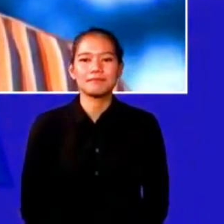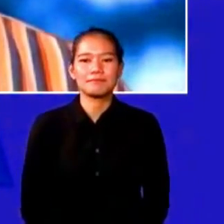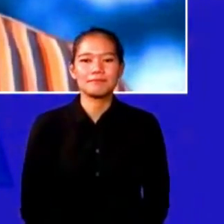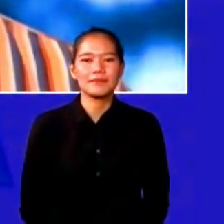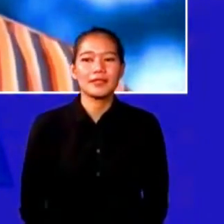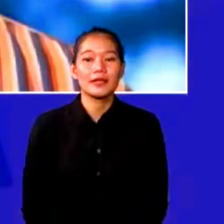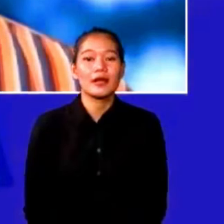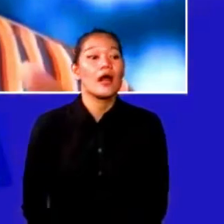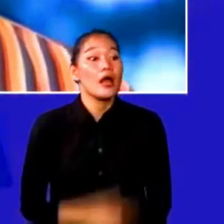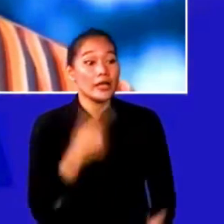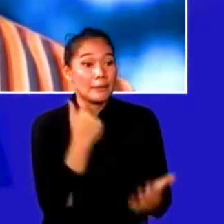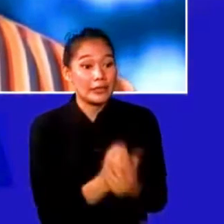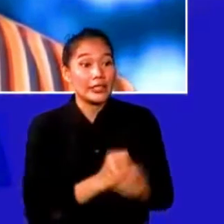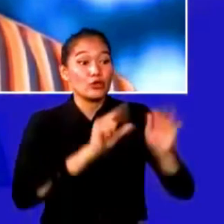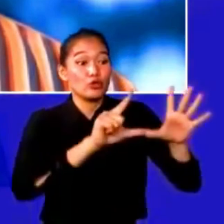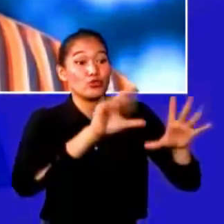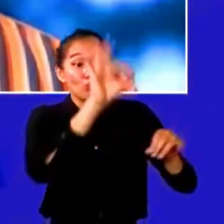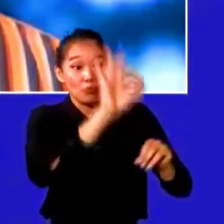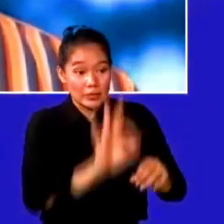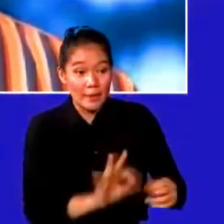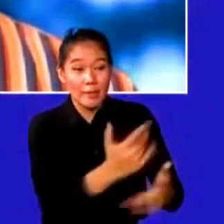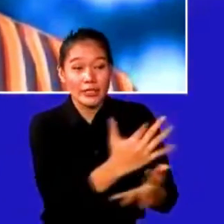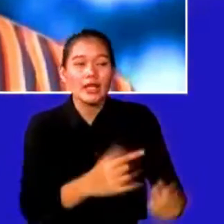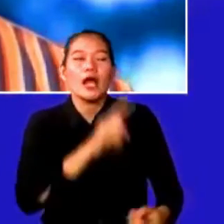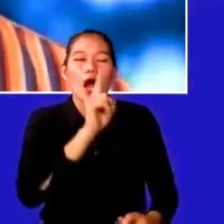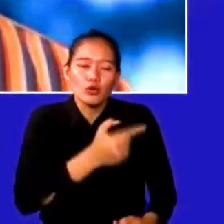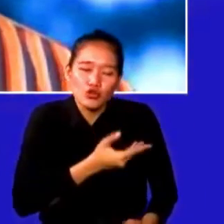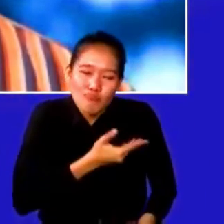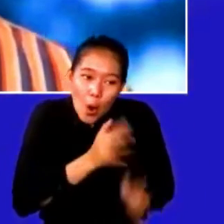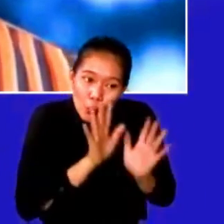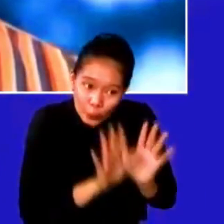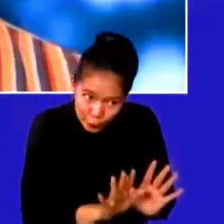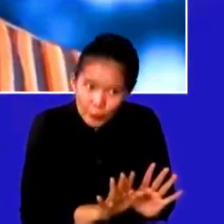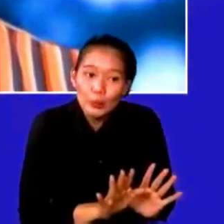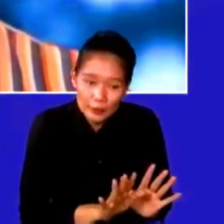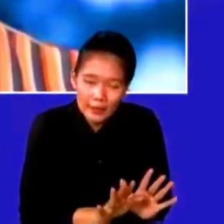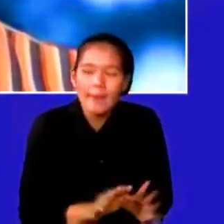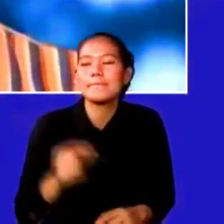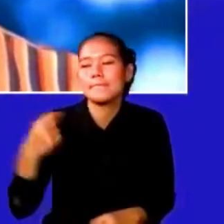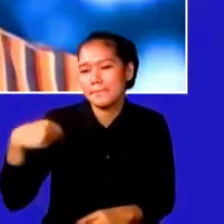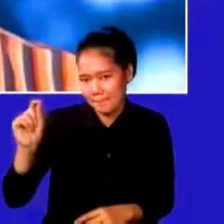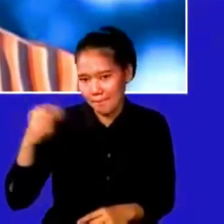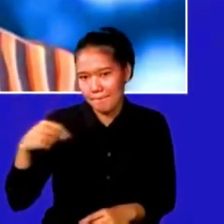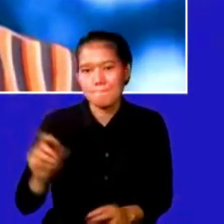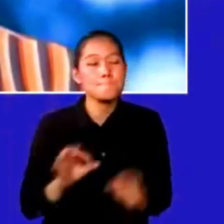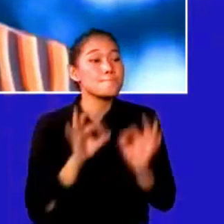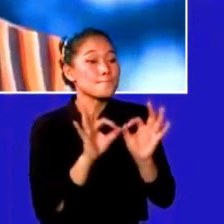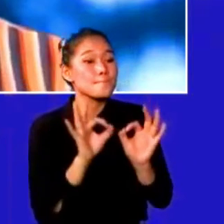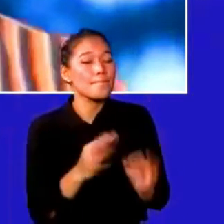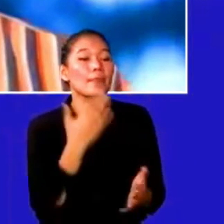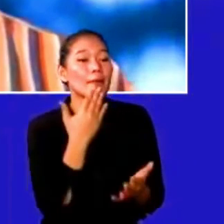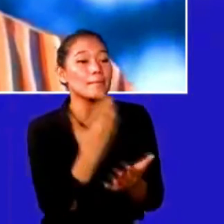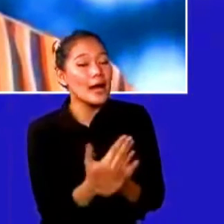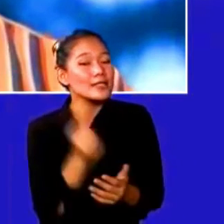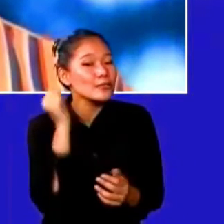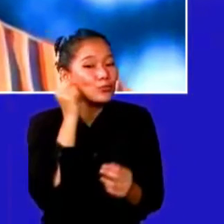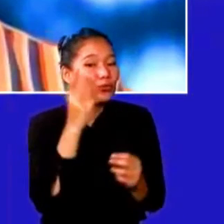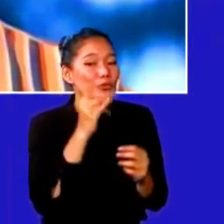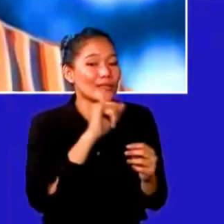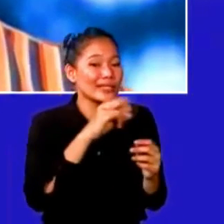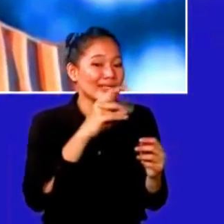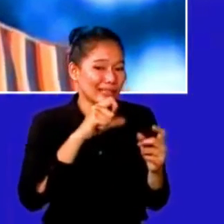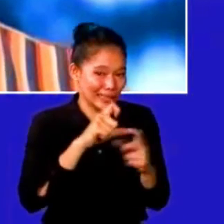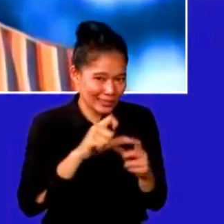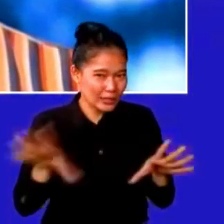yang penting 70% masyarakat ini bersedia terlebih dahulu untuk reaction ya Bro baik-baik terima kasih provirus